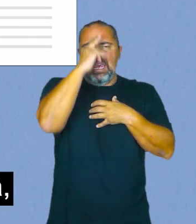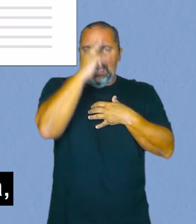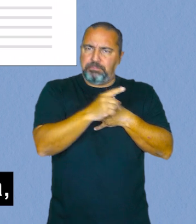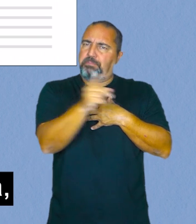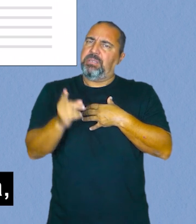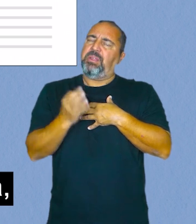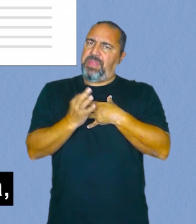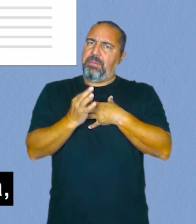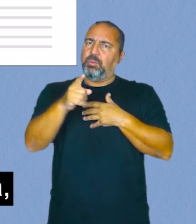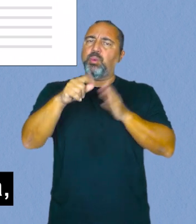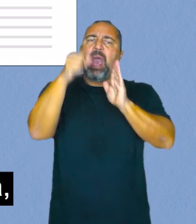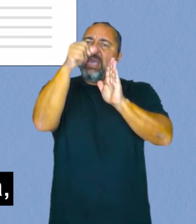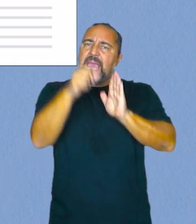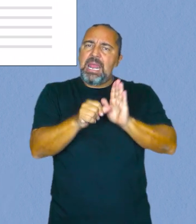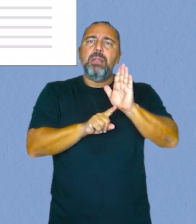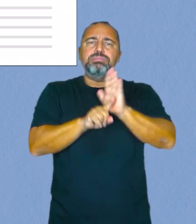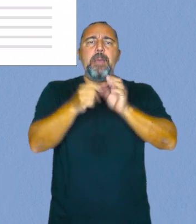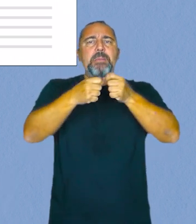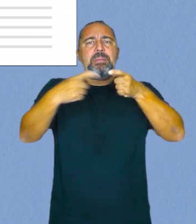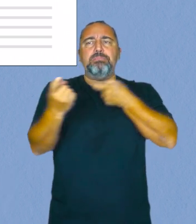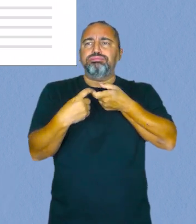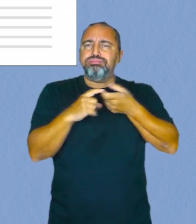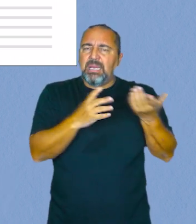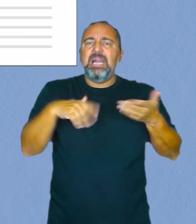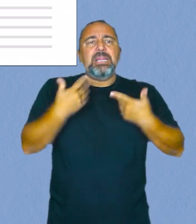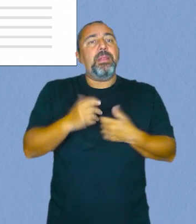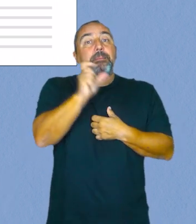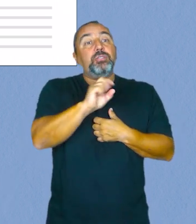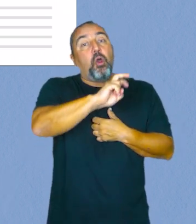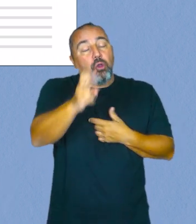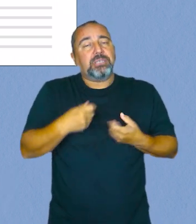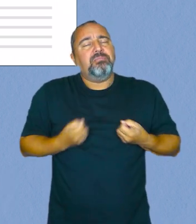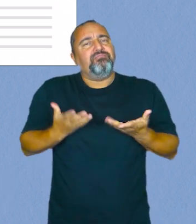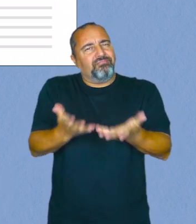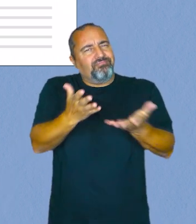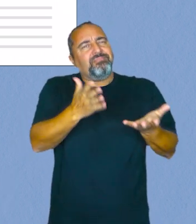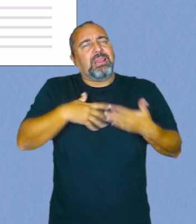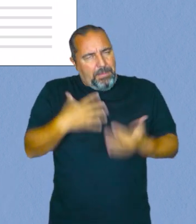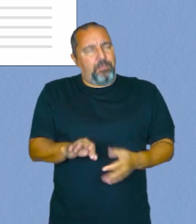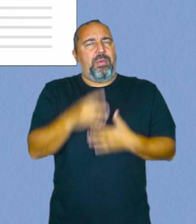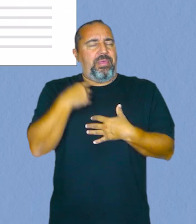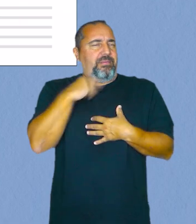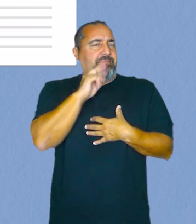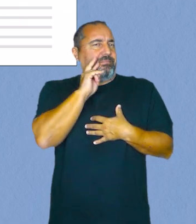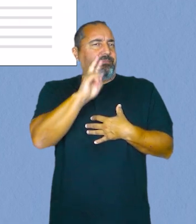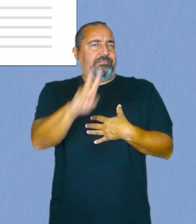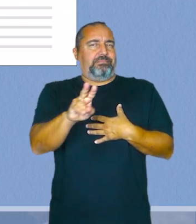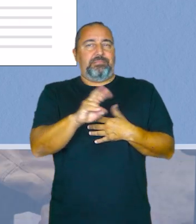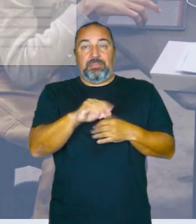eta komunitatearen arauak errespetatzea, zure kanala modu positiboan eta arduratsuan hazteko eta beste pertsona